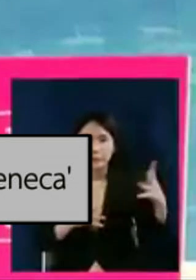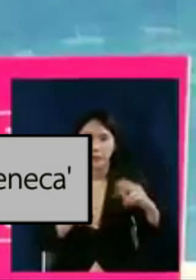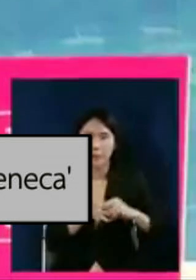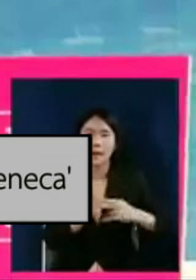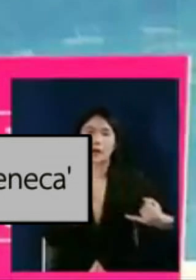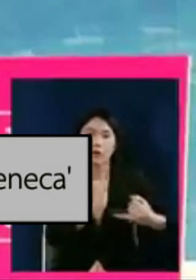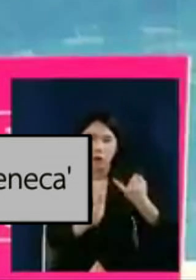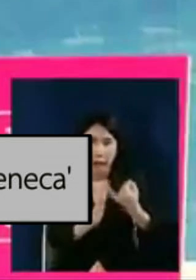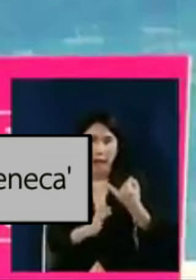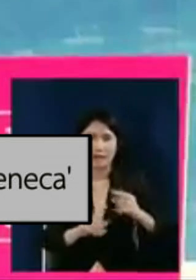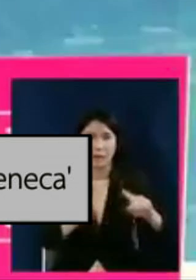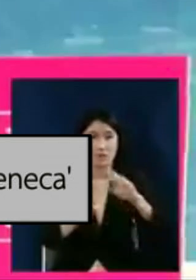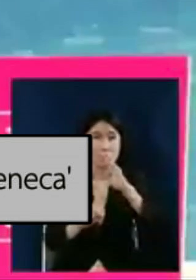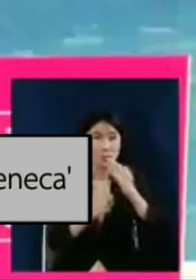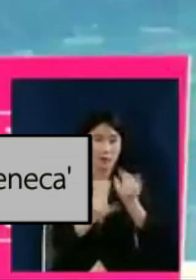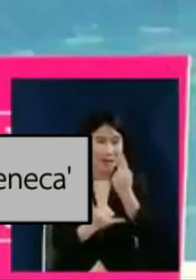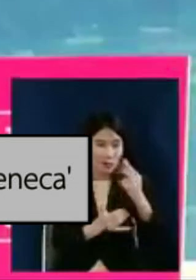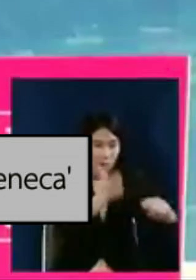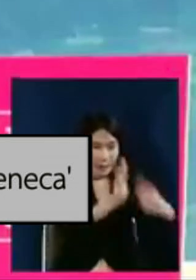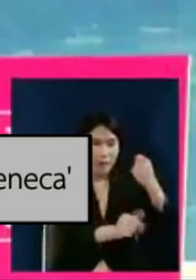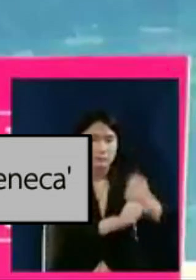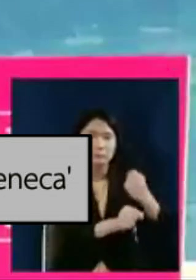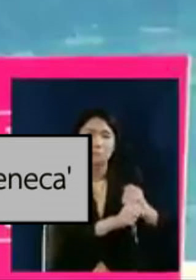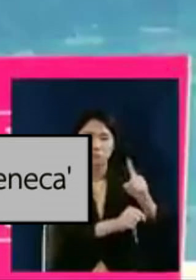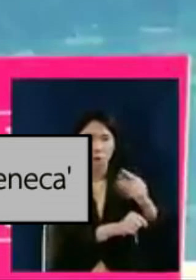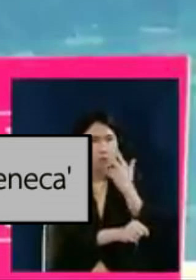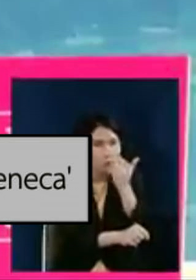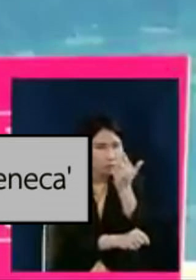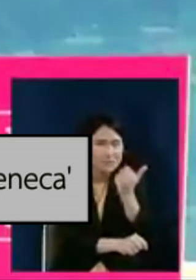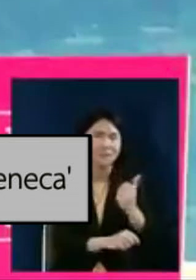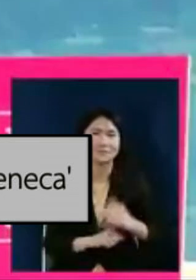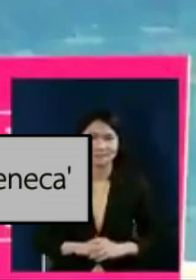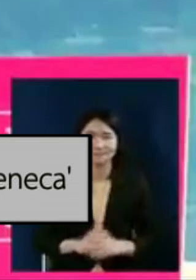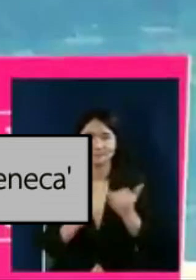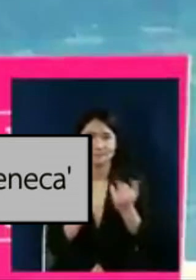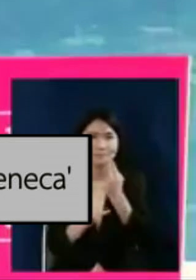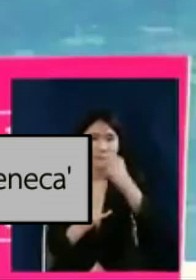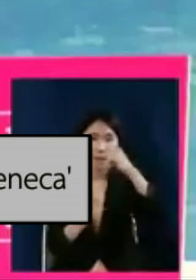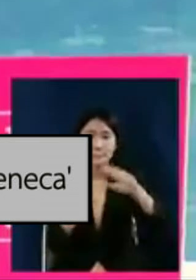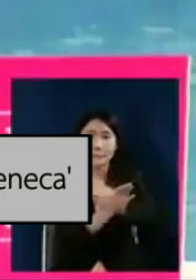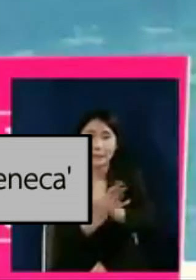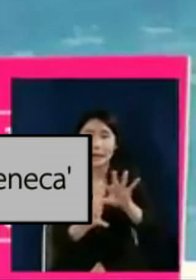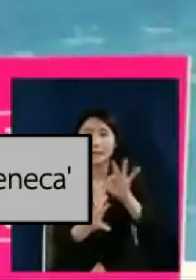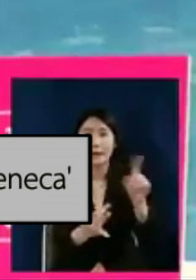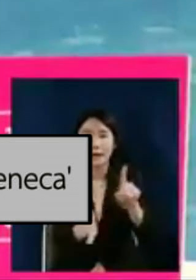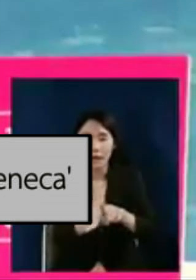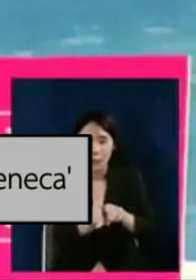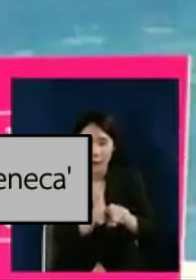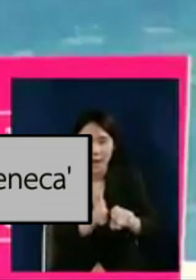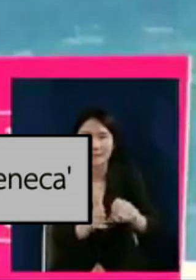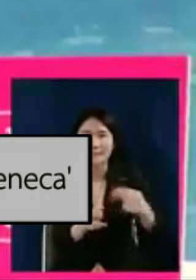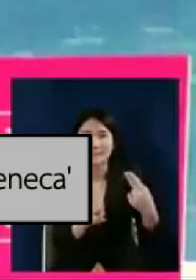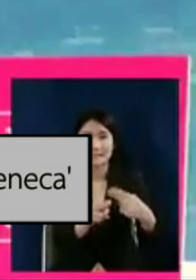เคยมีการศึกษามาก่อนเลยนะครับในประเทศไทยเราเลือกขนาดนี้นะครับก็จะเห็นนะฮะเลือกไวรัส vectorตัวนึง